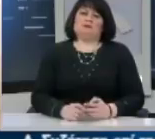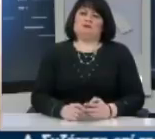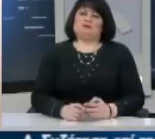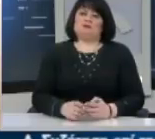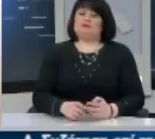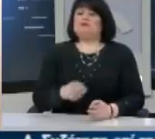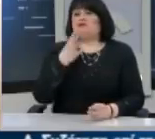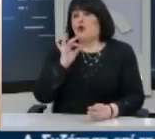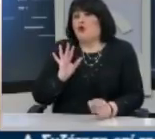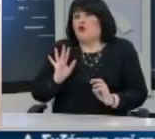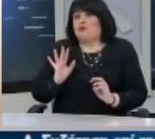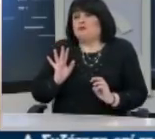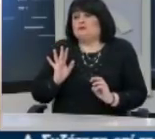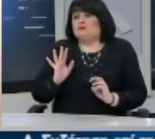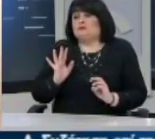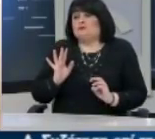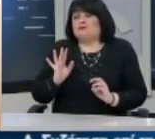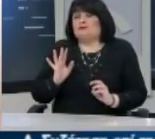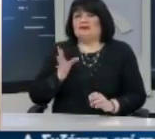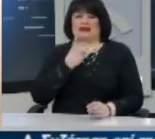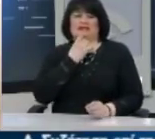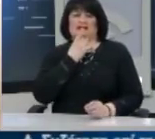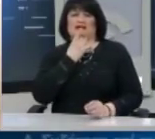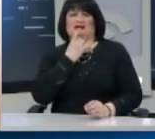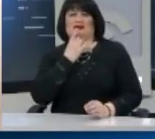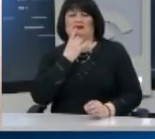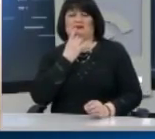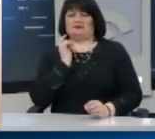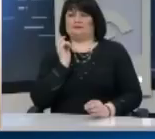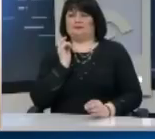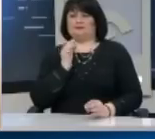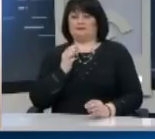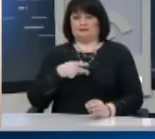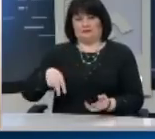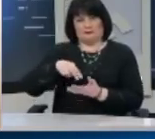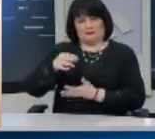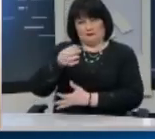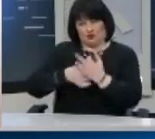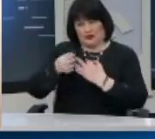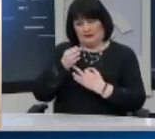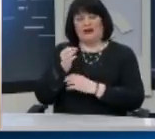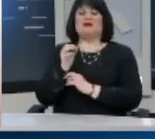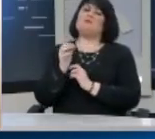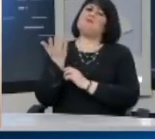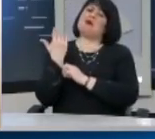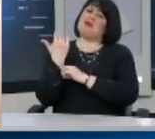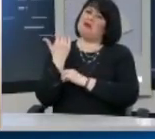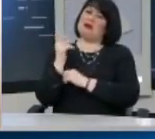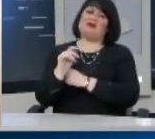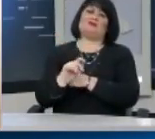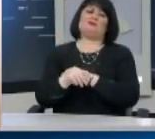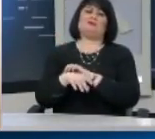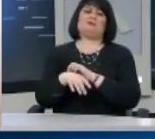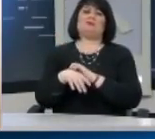γιατί το κάναν έχουν φύγει από τον κνισα έρθη ε από αυτή από αυτό εδώ το βήμα πριν από λίγη ώρα από